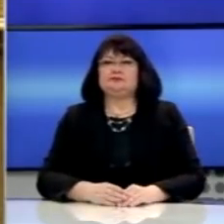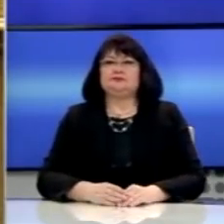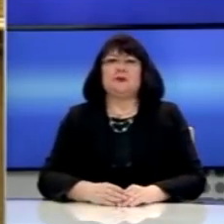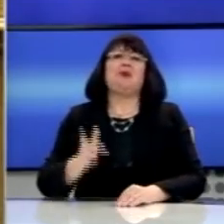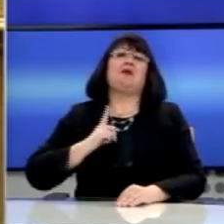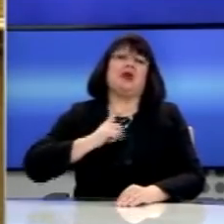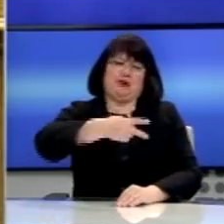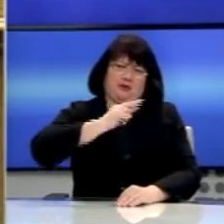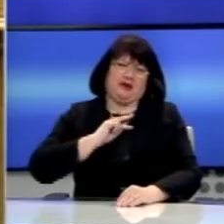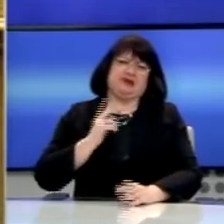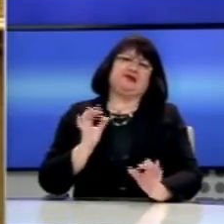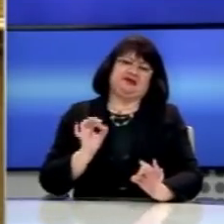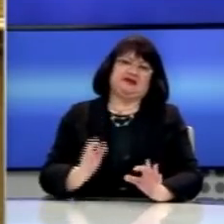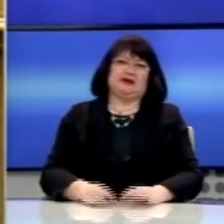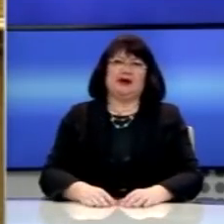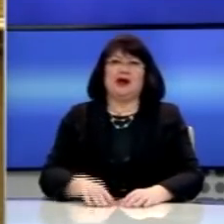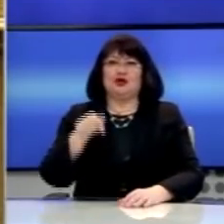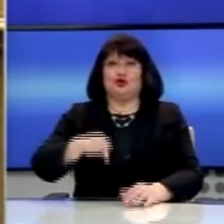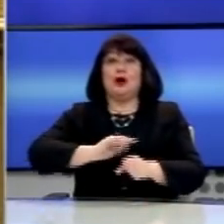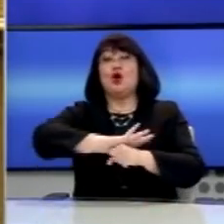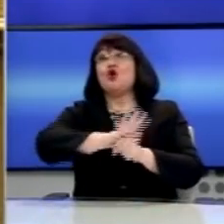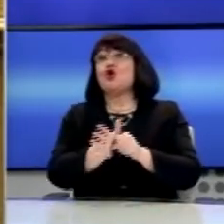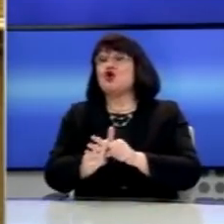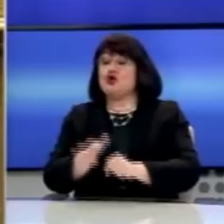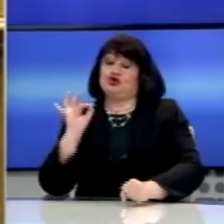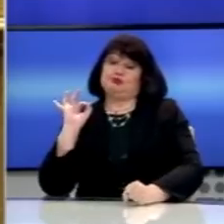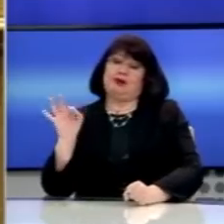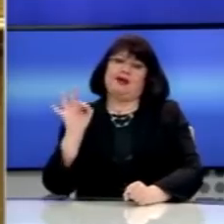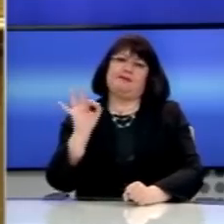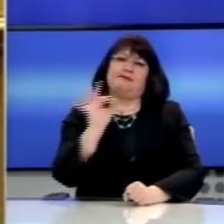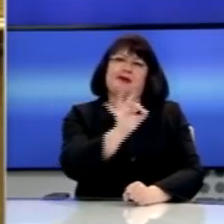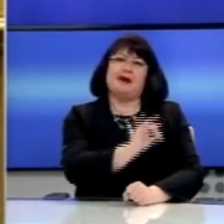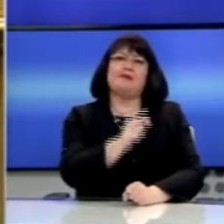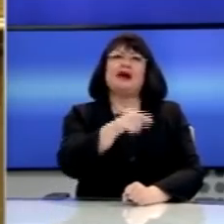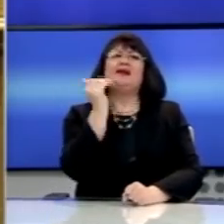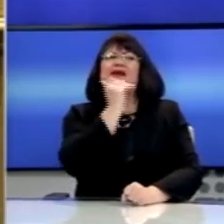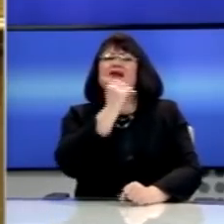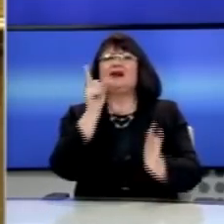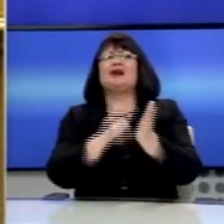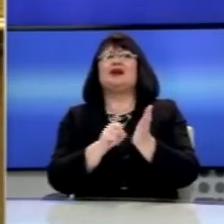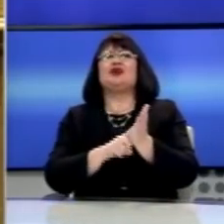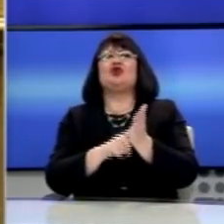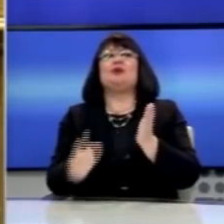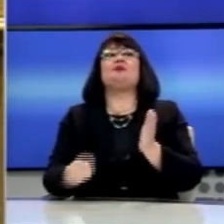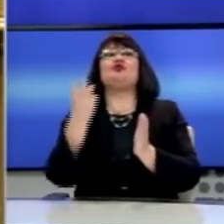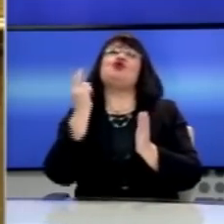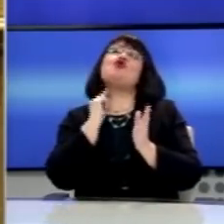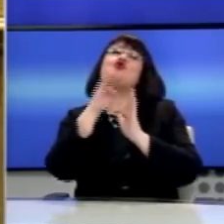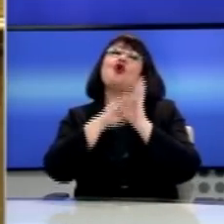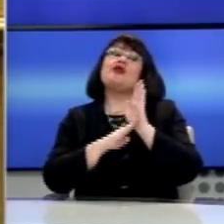ρητορικό το ερώτημα. Εν μέσω πανδημίας σπεύσατε να νομοθετήσετε νέο πτωχευτικό